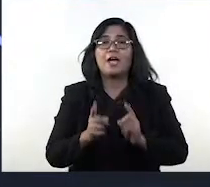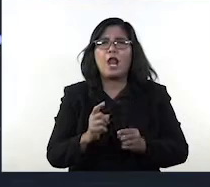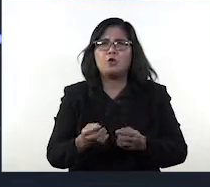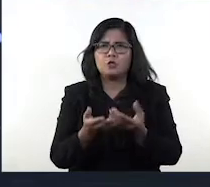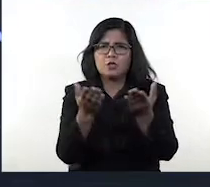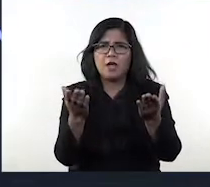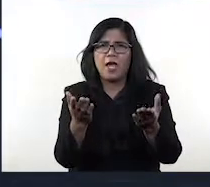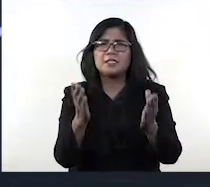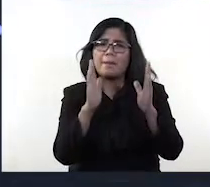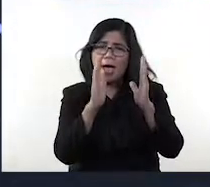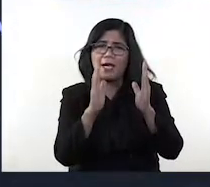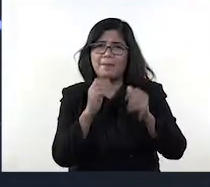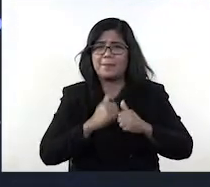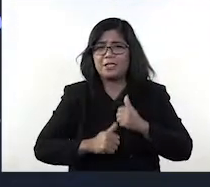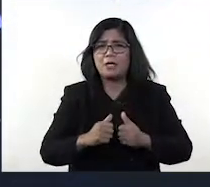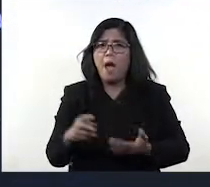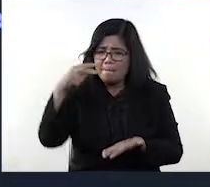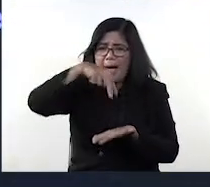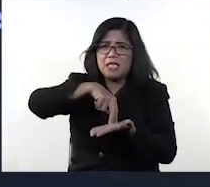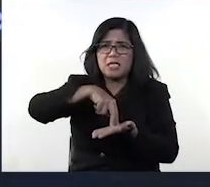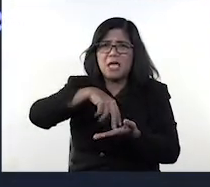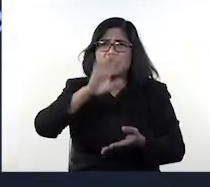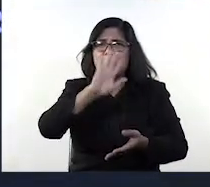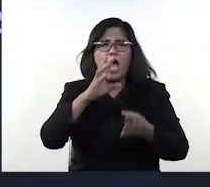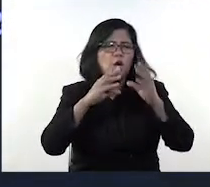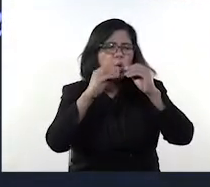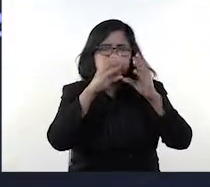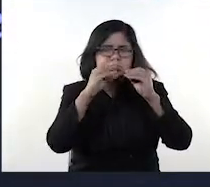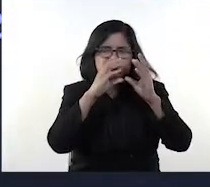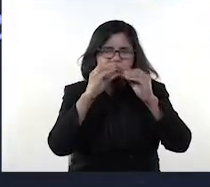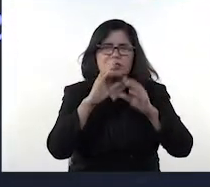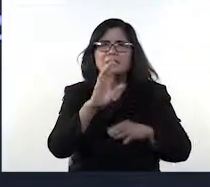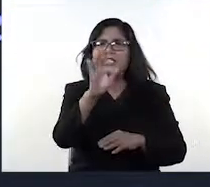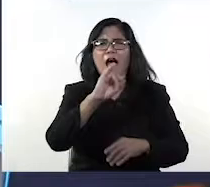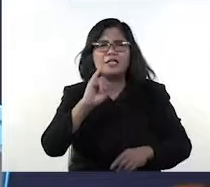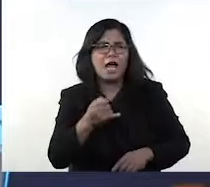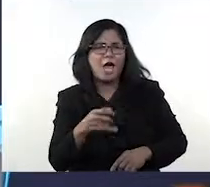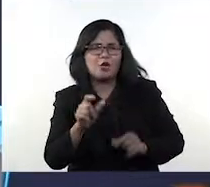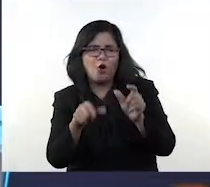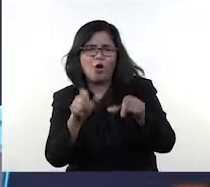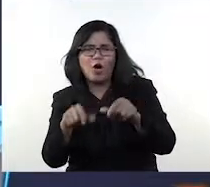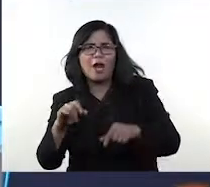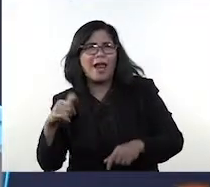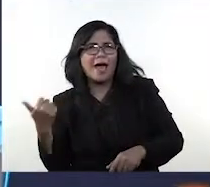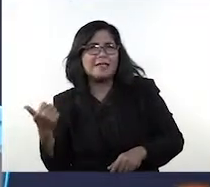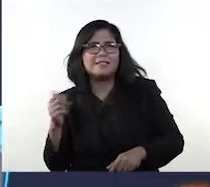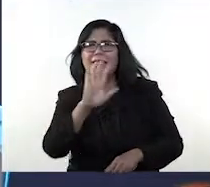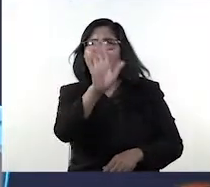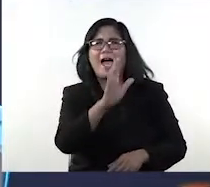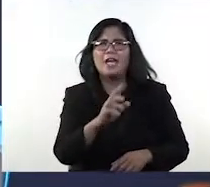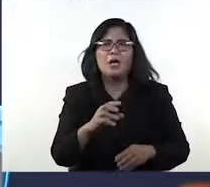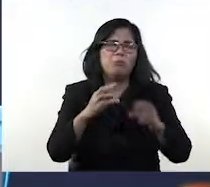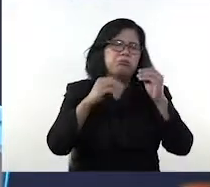bangkit Hai ditengah penderitaan Jangan mengeluh ditengah penderitaan dia nyalahin orang di tengah penderitaan